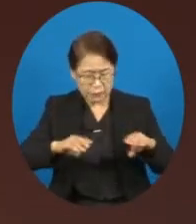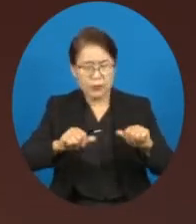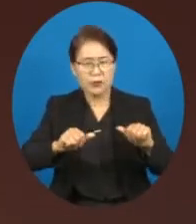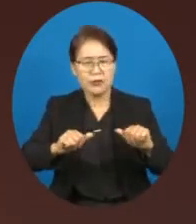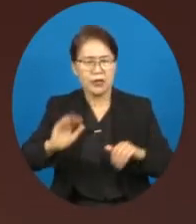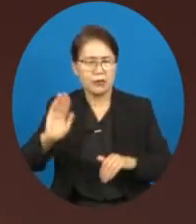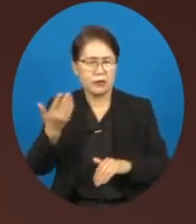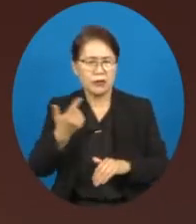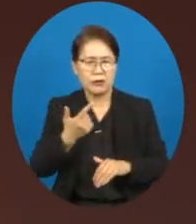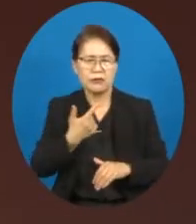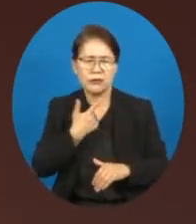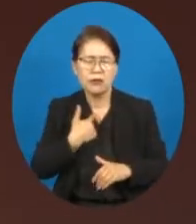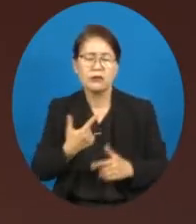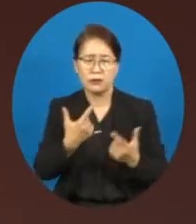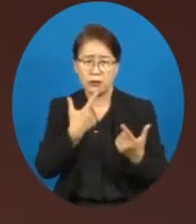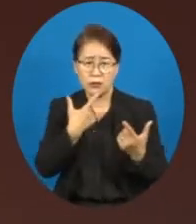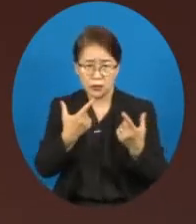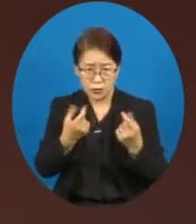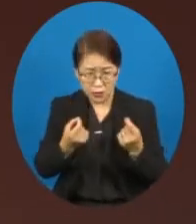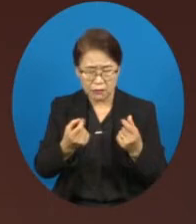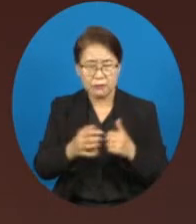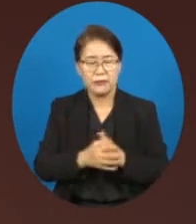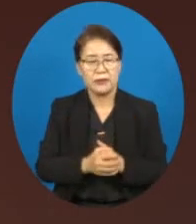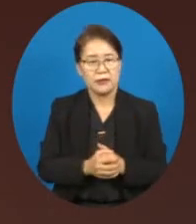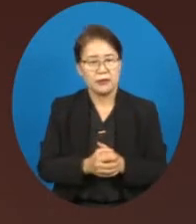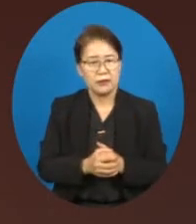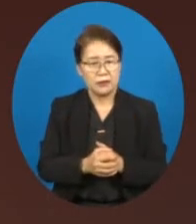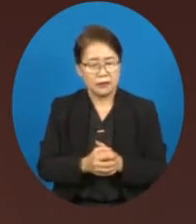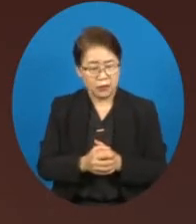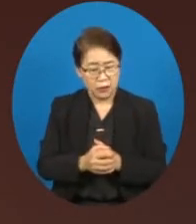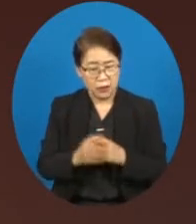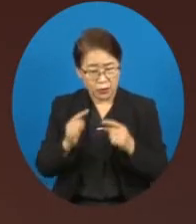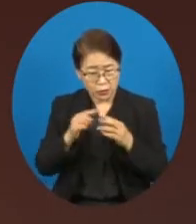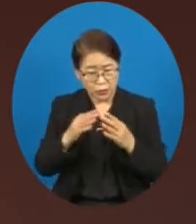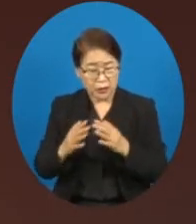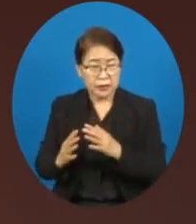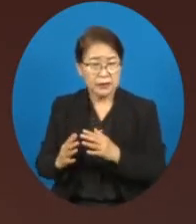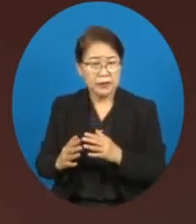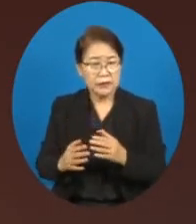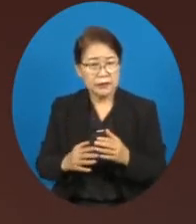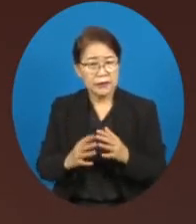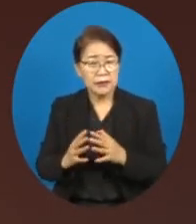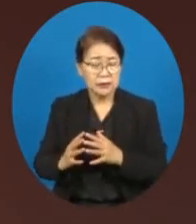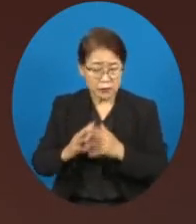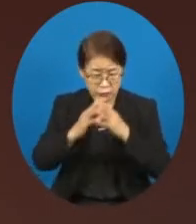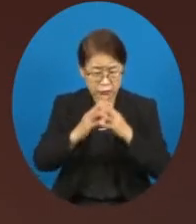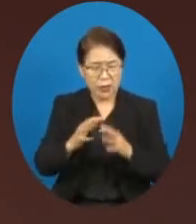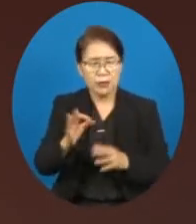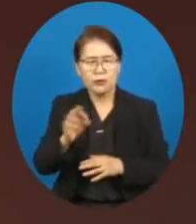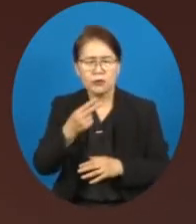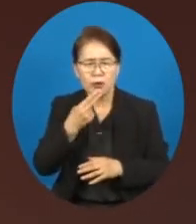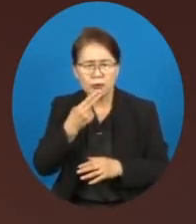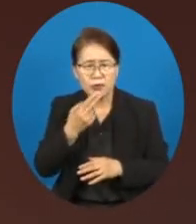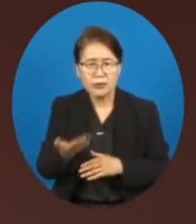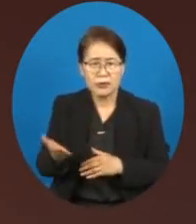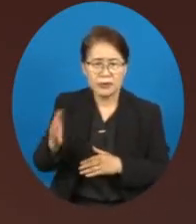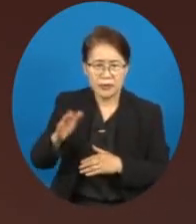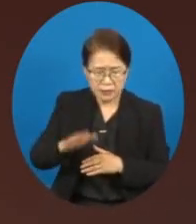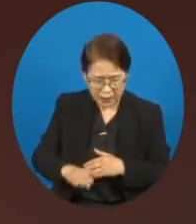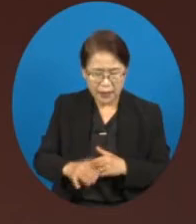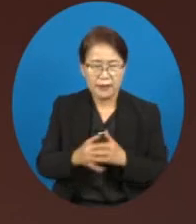것처럼 성전을 지을 수 있는 돈도 없었고 반대하는 사람도 많았지만 4년 만에 성령의